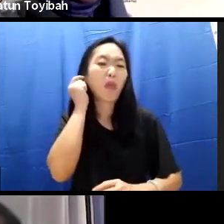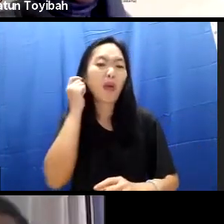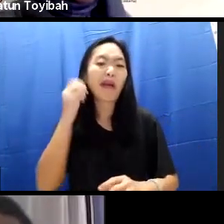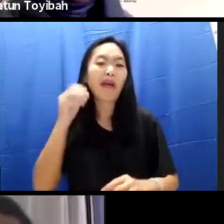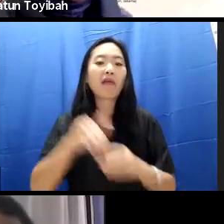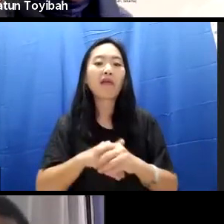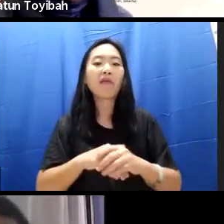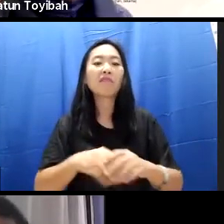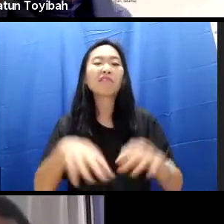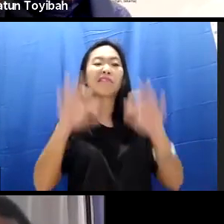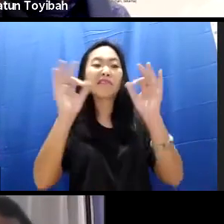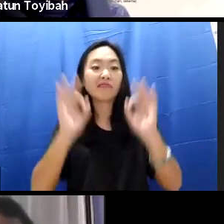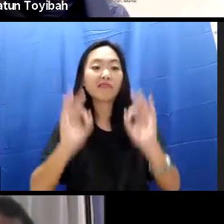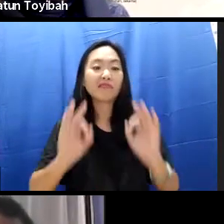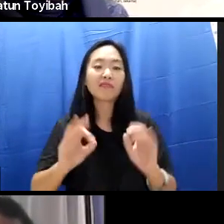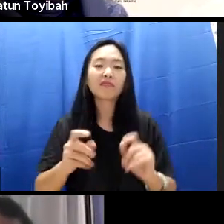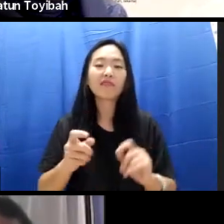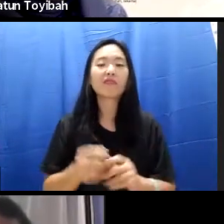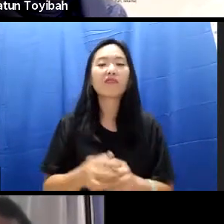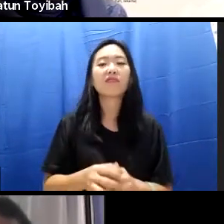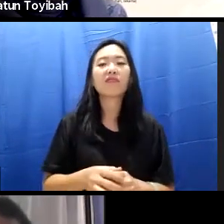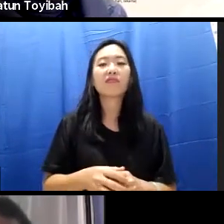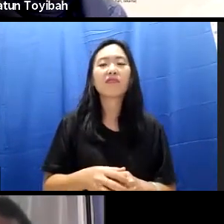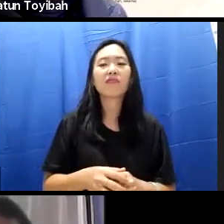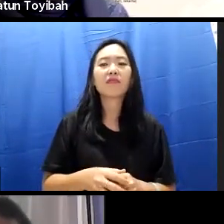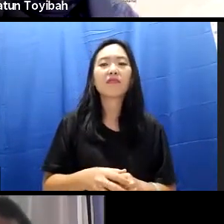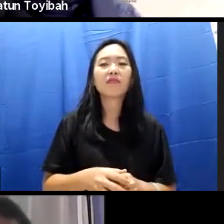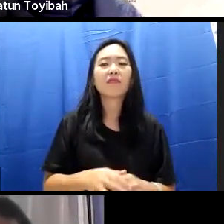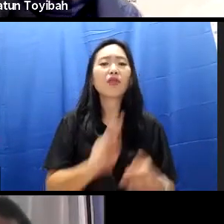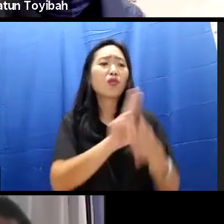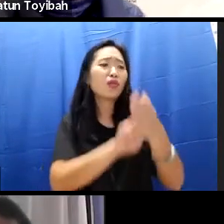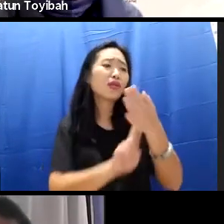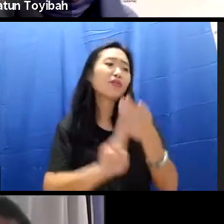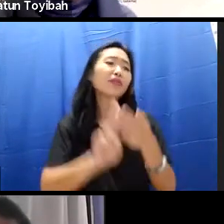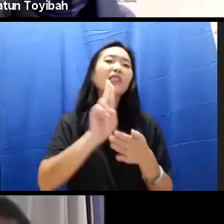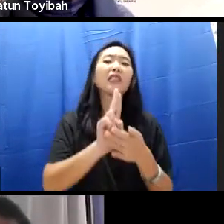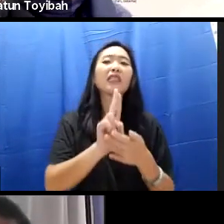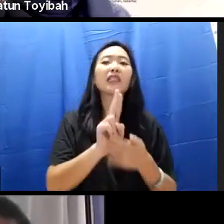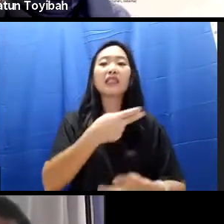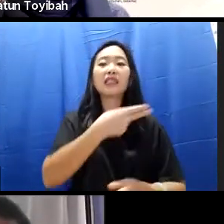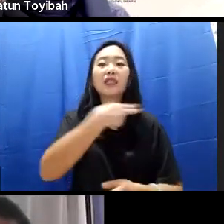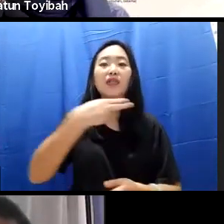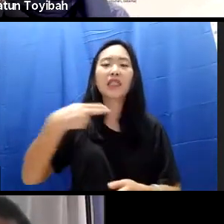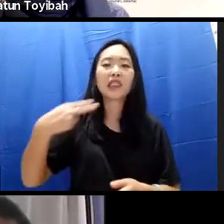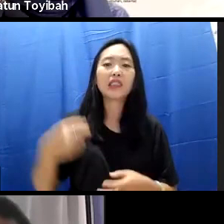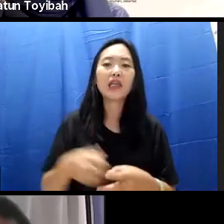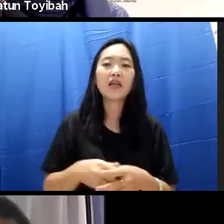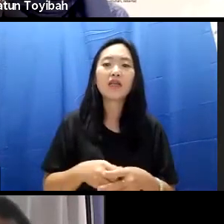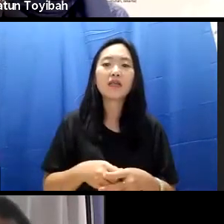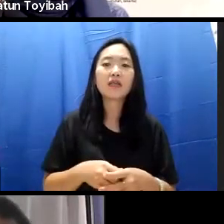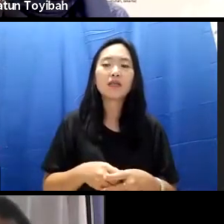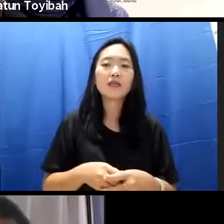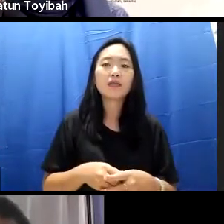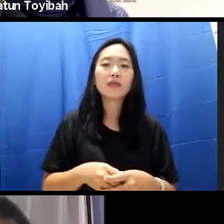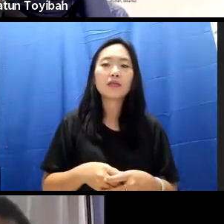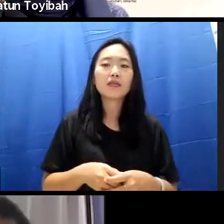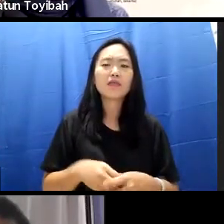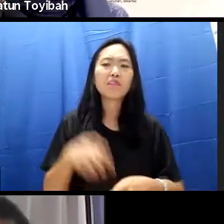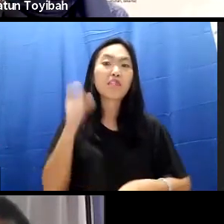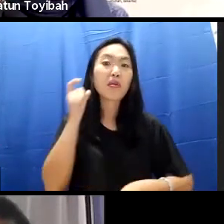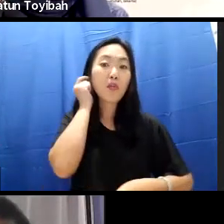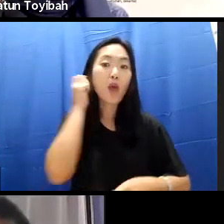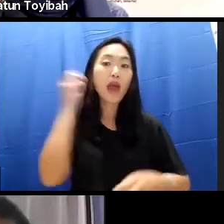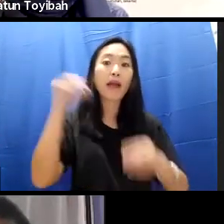juga demikian gitu, kalau di FISIP UI sendiri gitu, itu kan dekan perempuan hanya dalam sejarah tuh